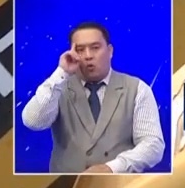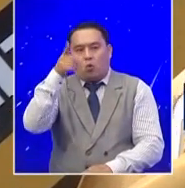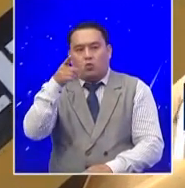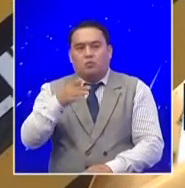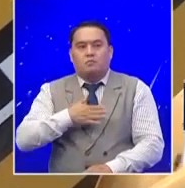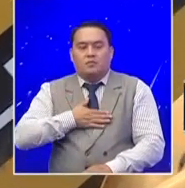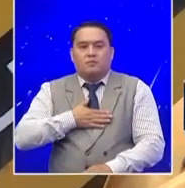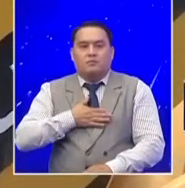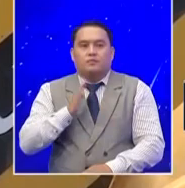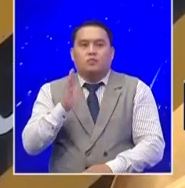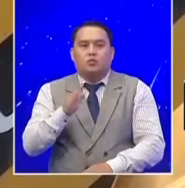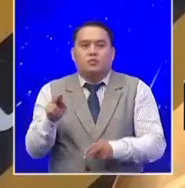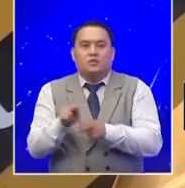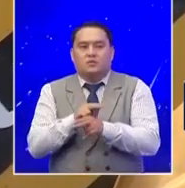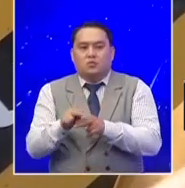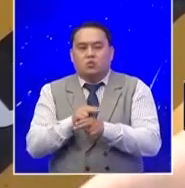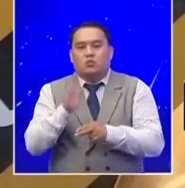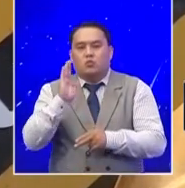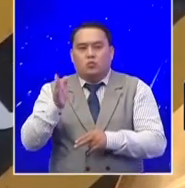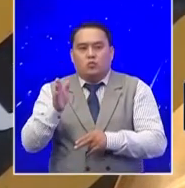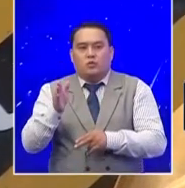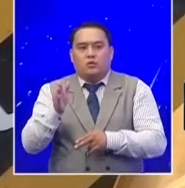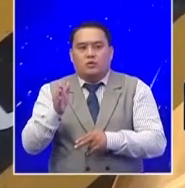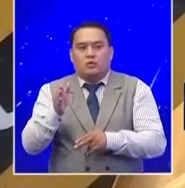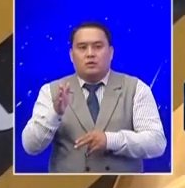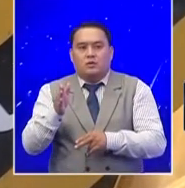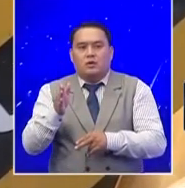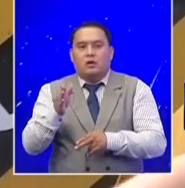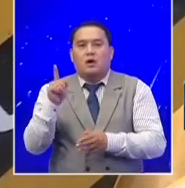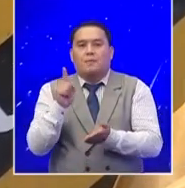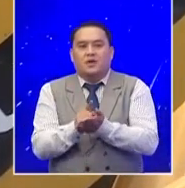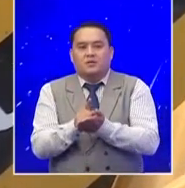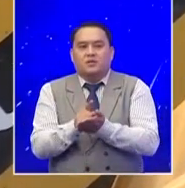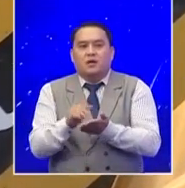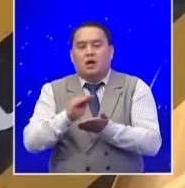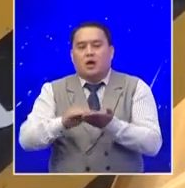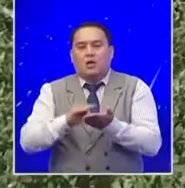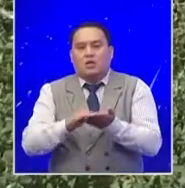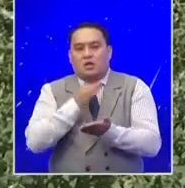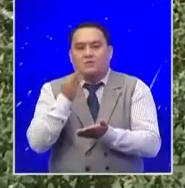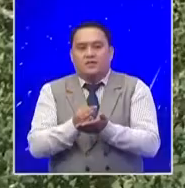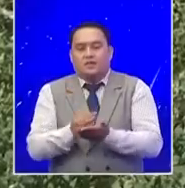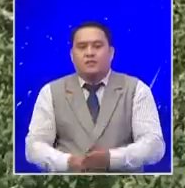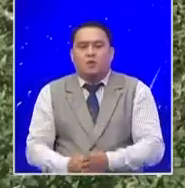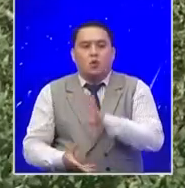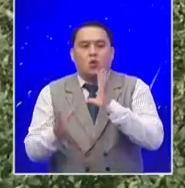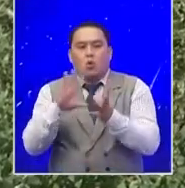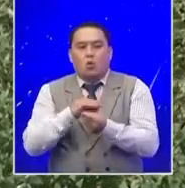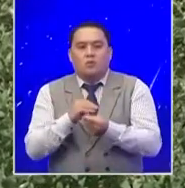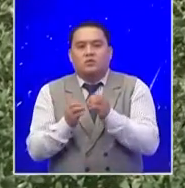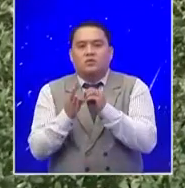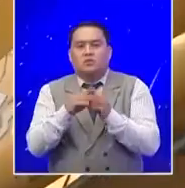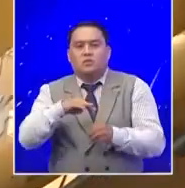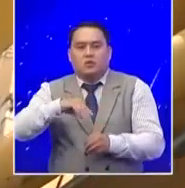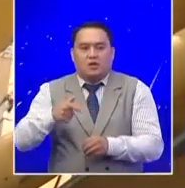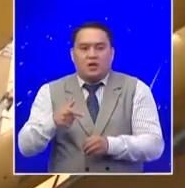мы придем и это все исключим, сделаем. Там у нас и в этом обязательстве написано, в тех спецификациях. Общая сумма на 14 миллионов.